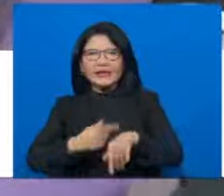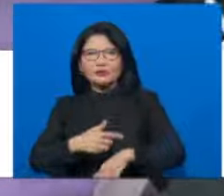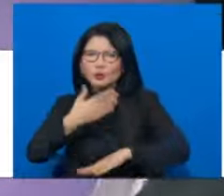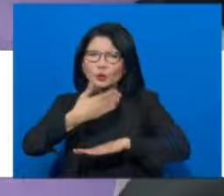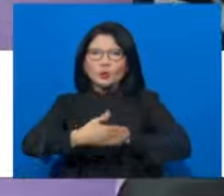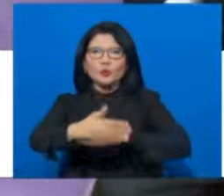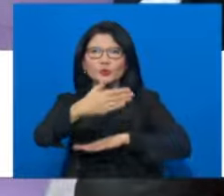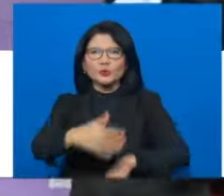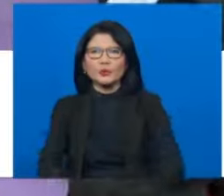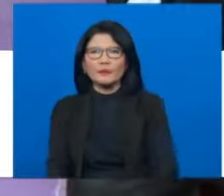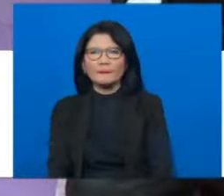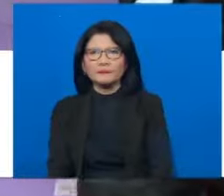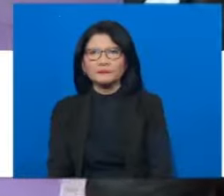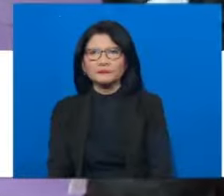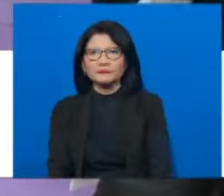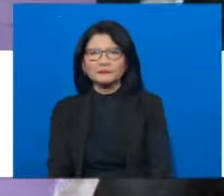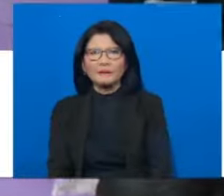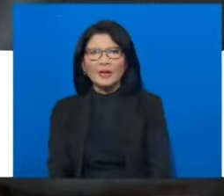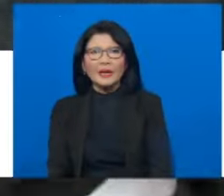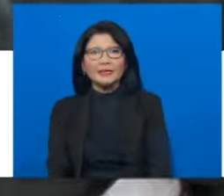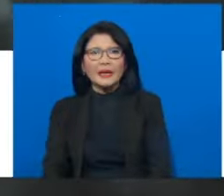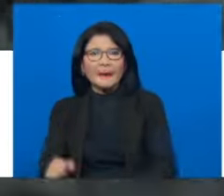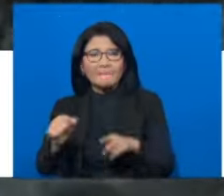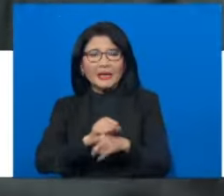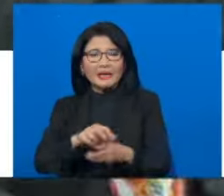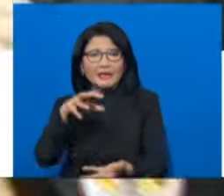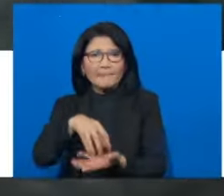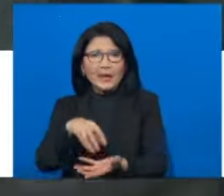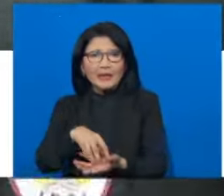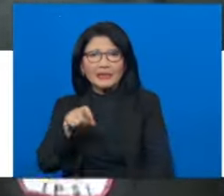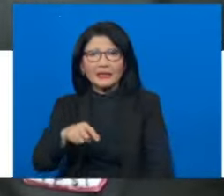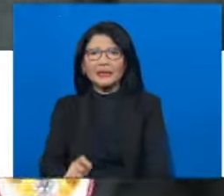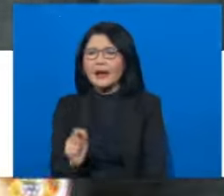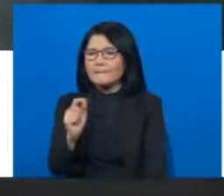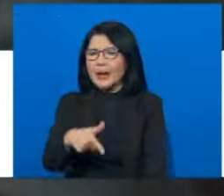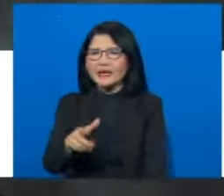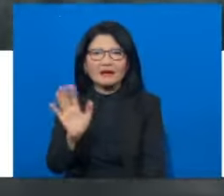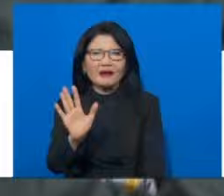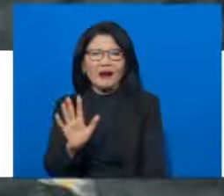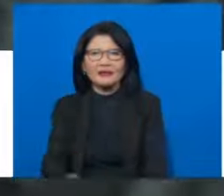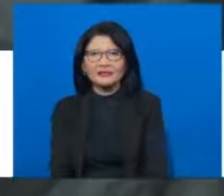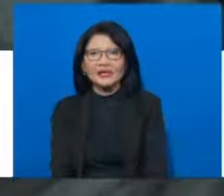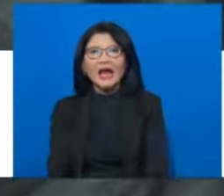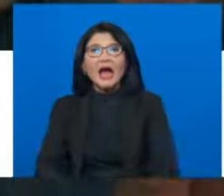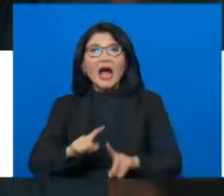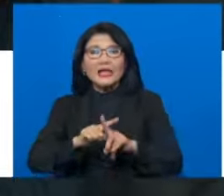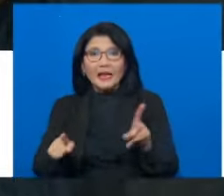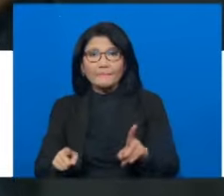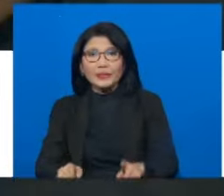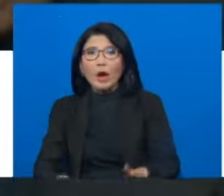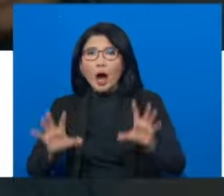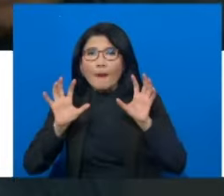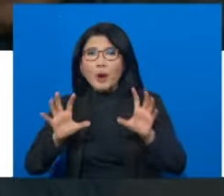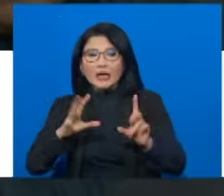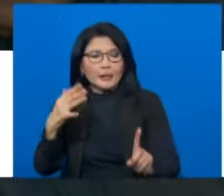berlanjut dalam mengasuh Padepokan Abah a tidak mewajibkan muridnya membayar iuran namun seiring banyaknya